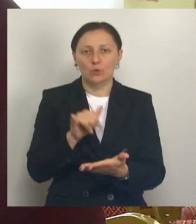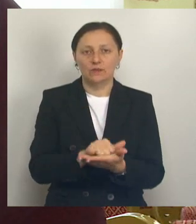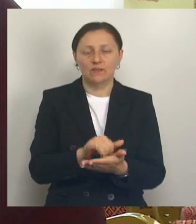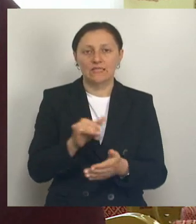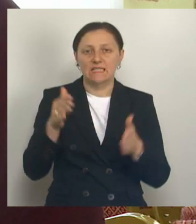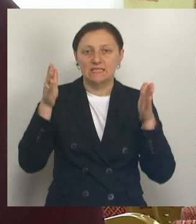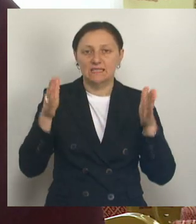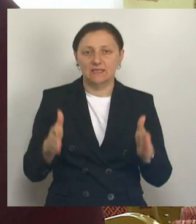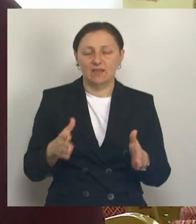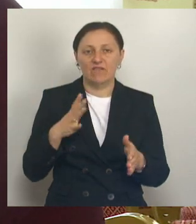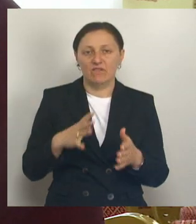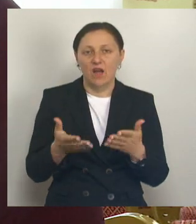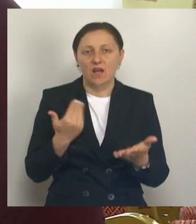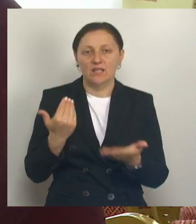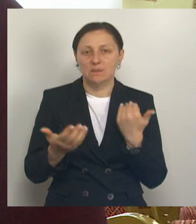стены